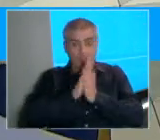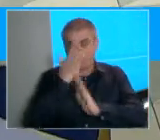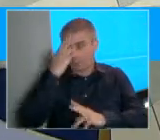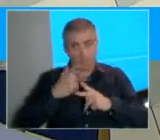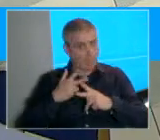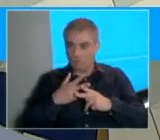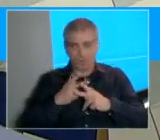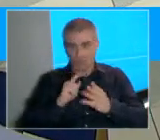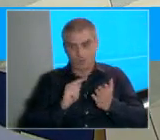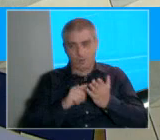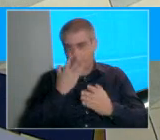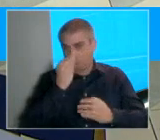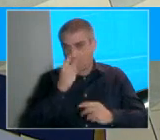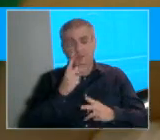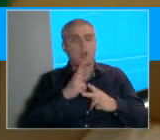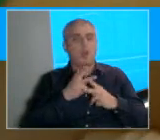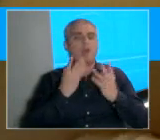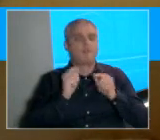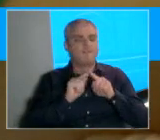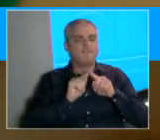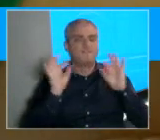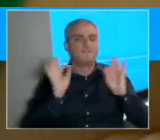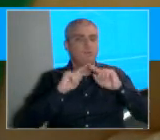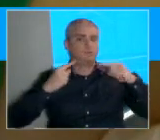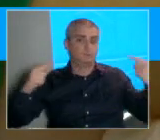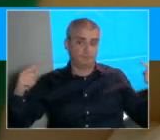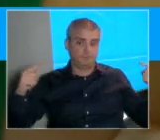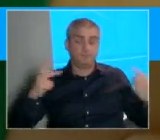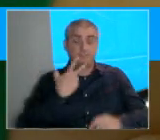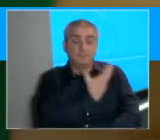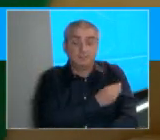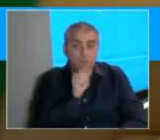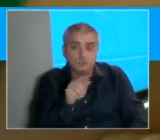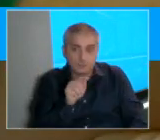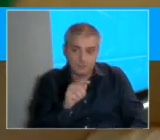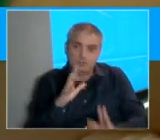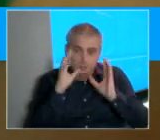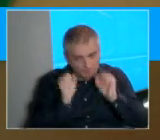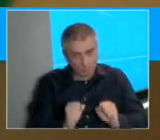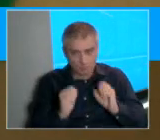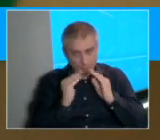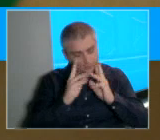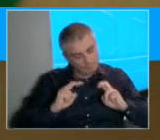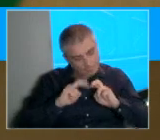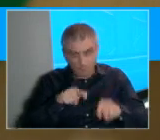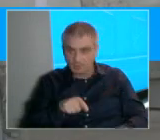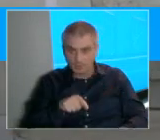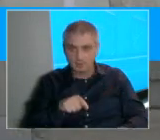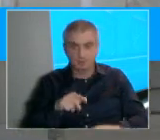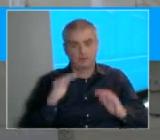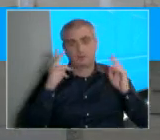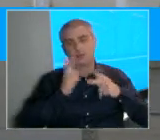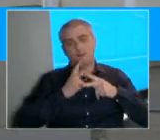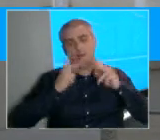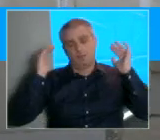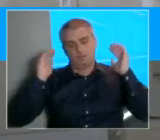חלו בכך בשפעת, הם חלו, יש הרבה מאוד וירוסים אחרים, החיסון הזה בוודאות, על פי המחקר המדעי, מפחית את